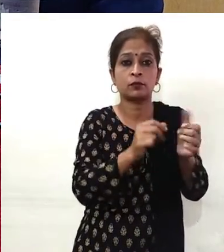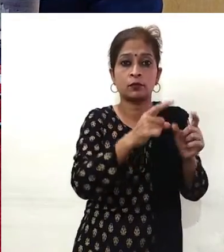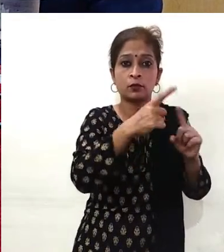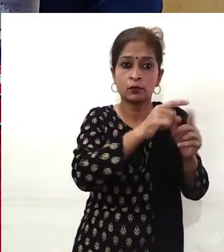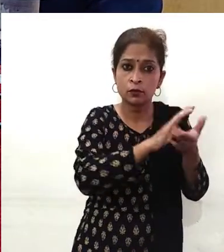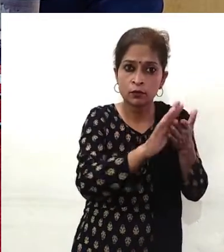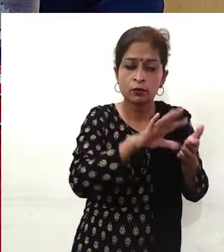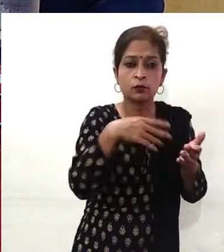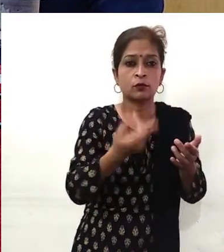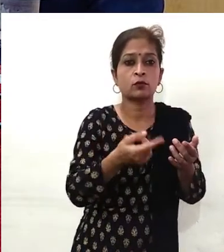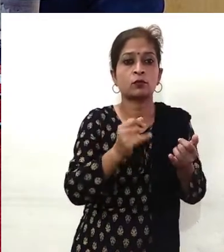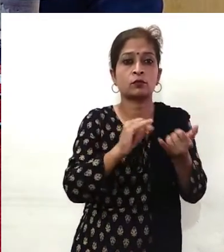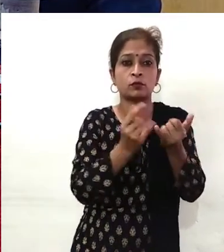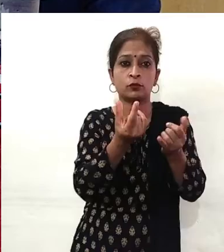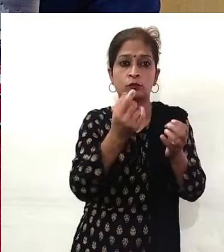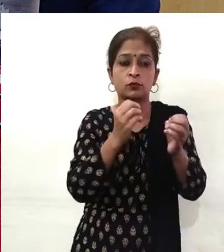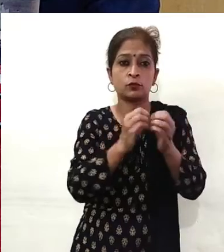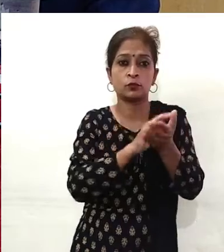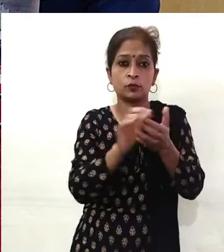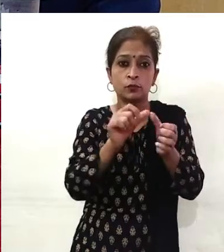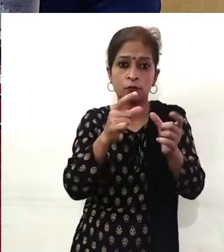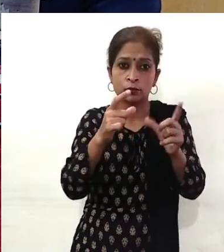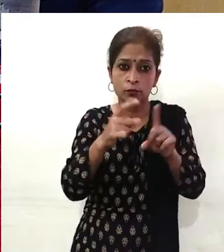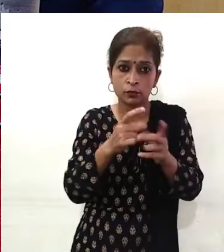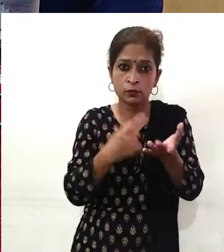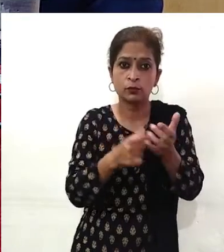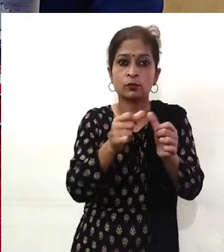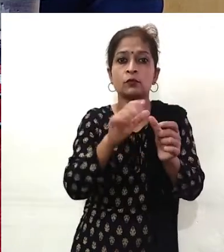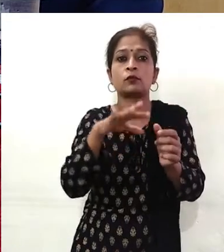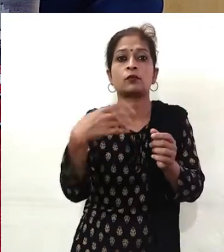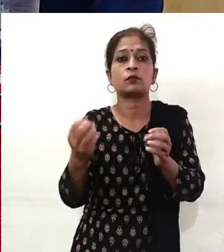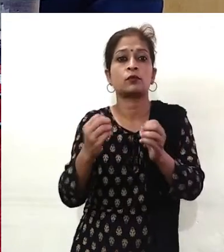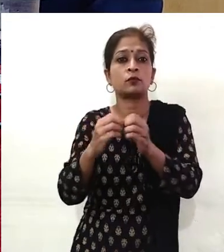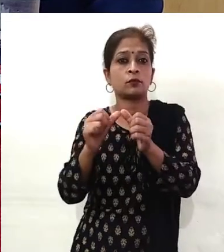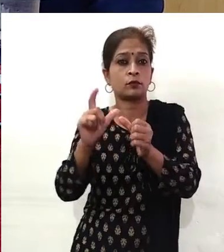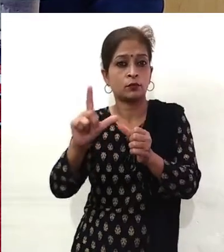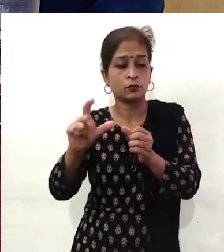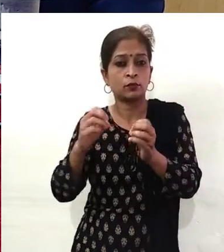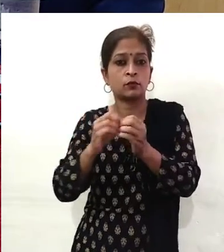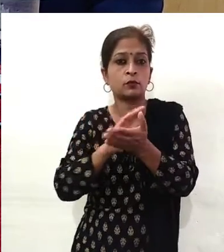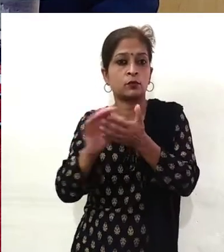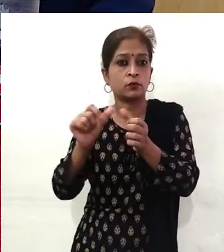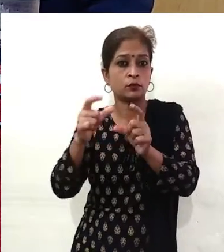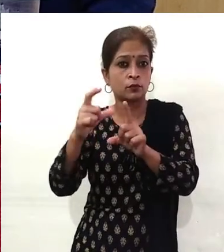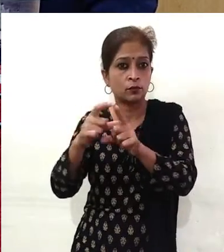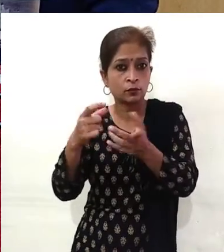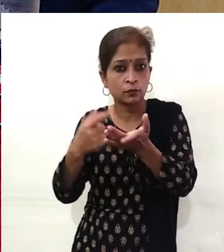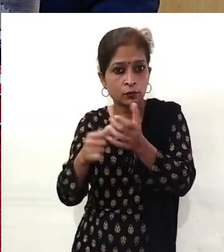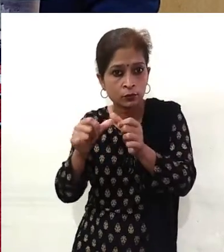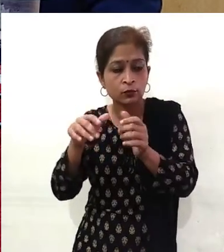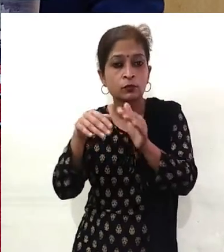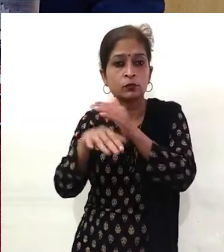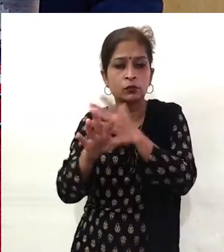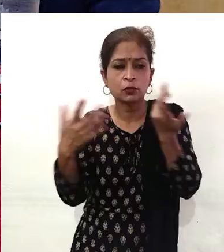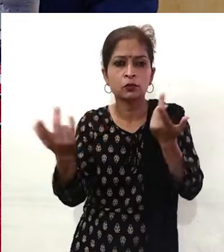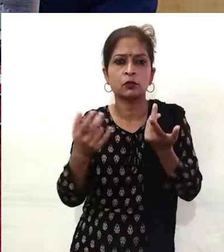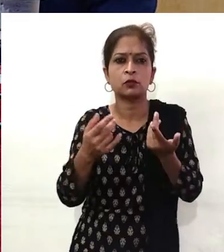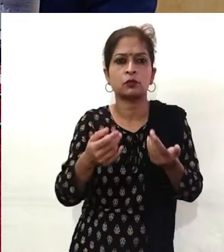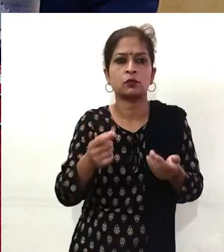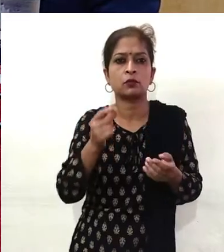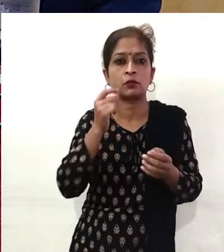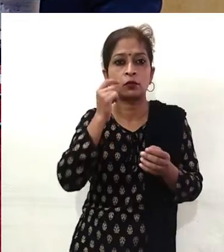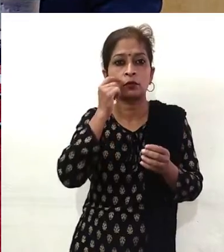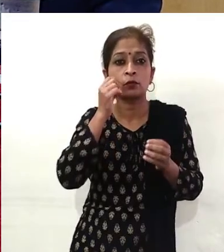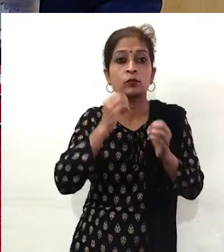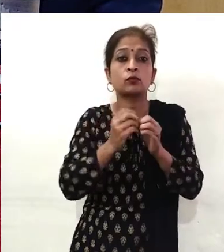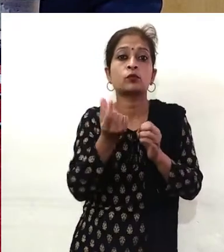एक ब्रह्म है। कोई कहता है वो बुद्ध का एक अंश है जी। कोई बोलता है कि पता नहीं क्या है, कोई बोलता है गुरु नानक देव